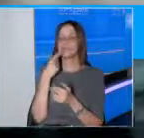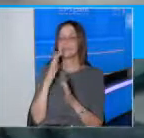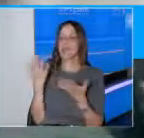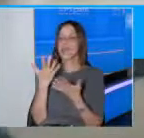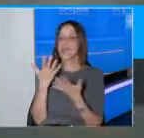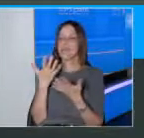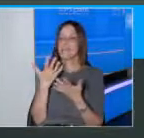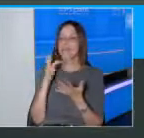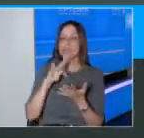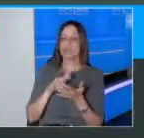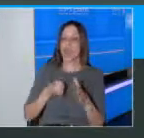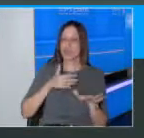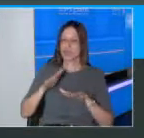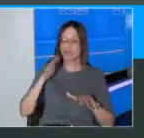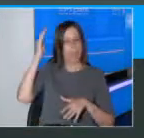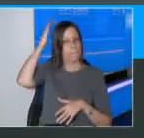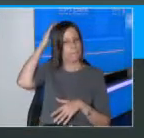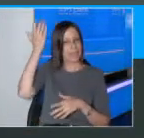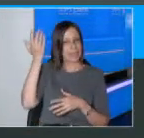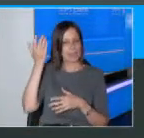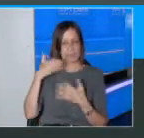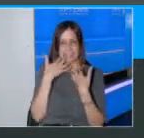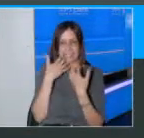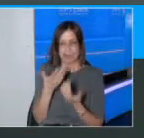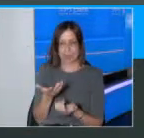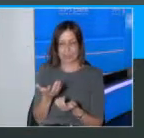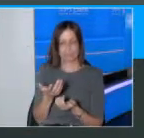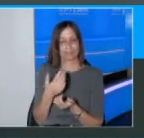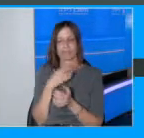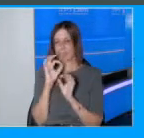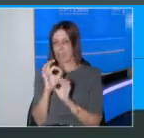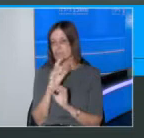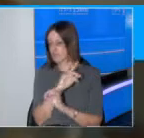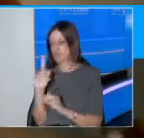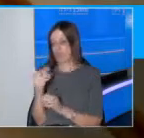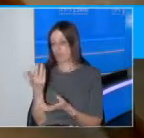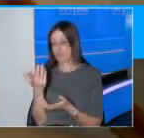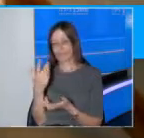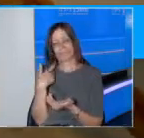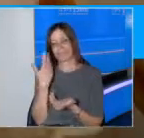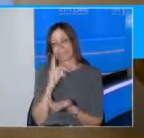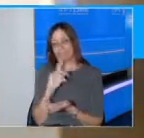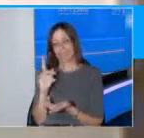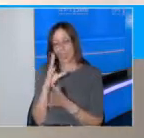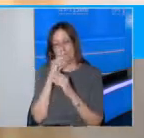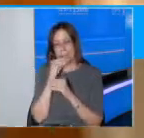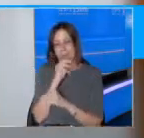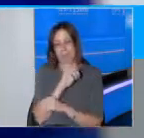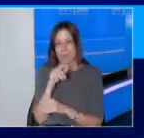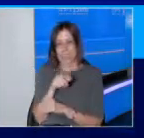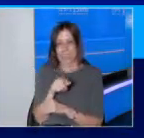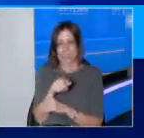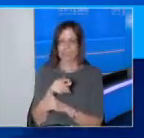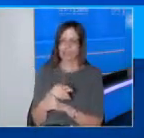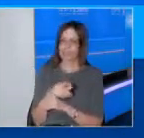ניצב ראש הממשלה נפתלי בנט בסיפור הזה? לא, האמת שלא, לא יצא לנו לדבר על זה. כי